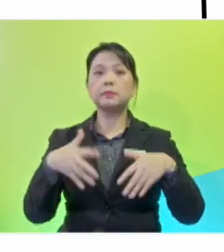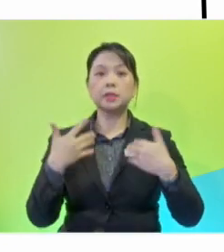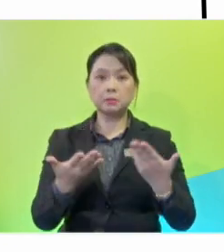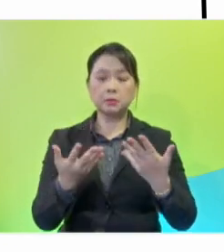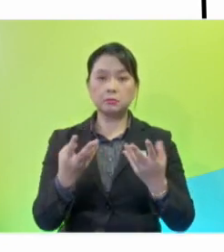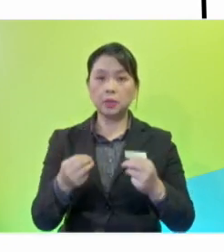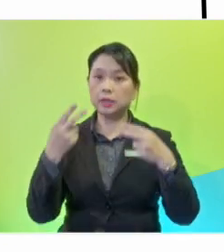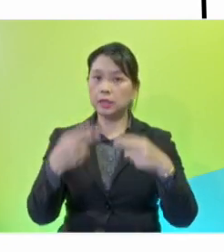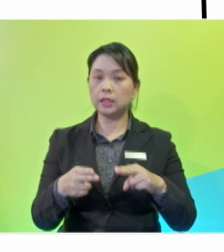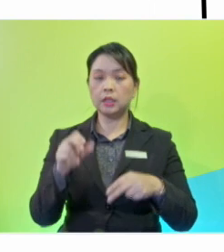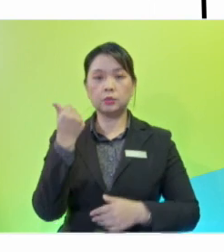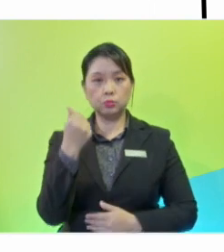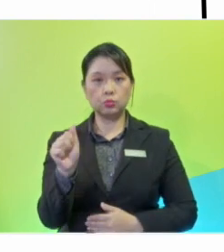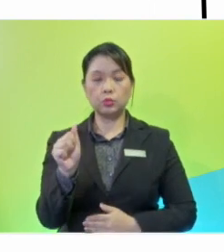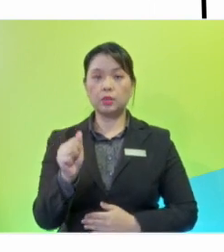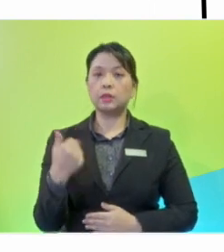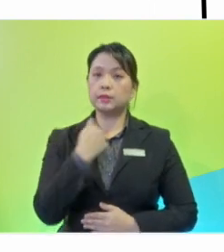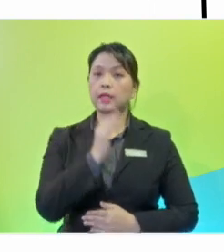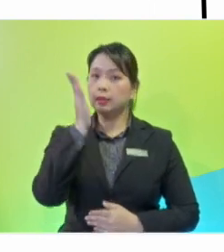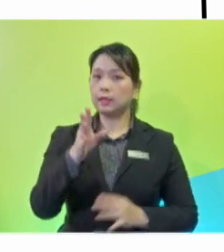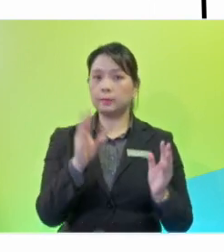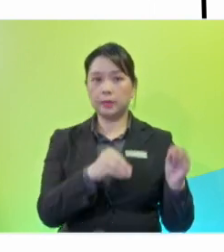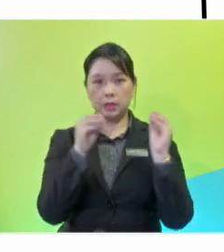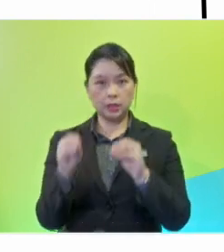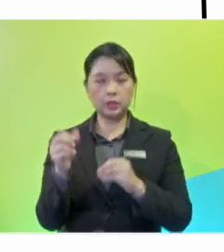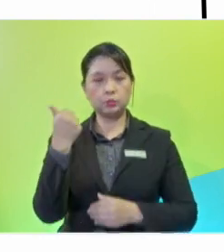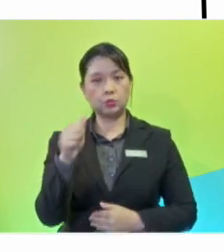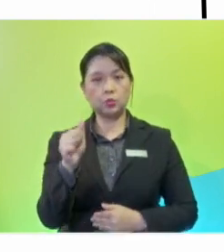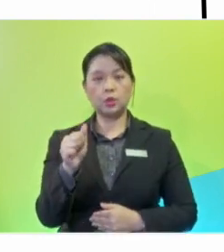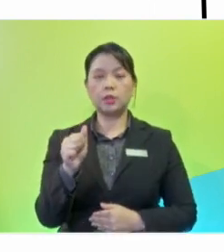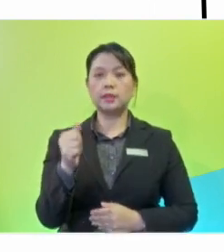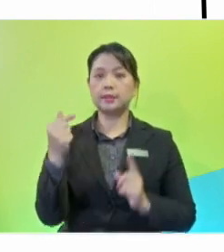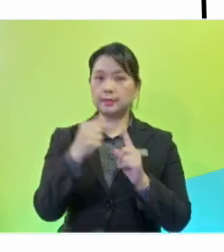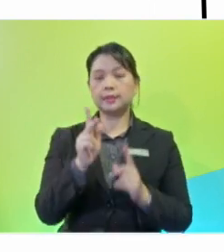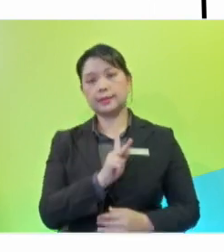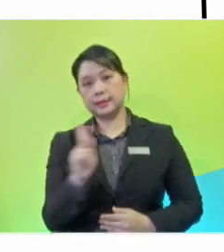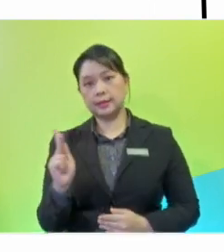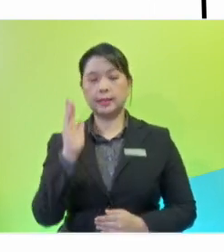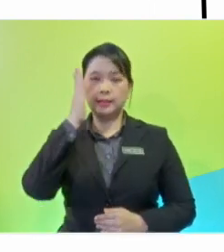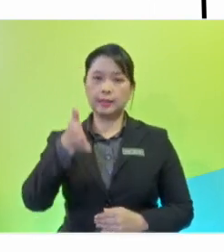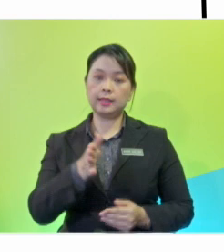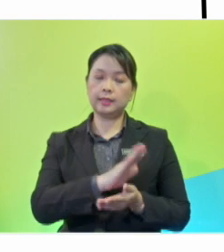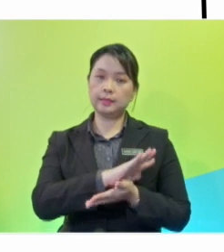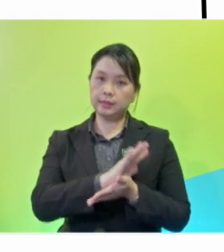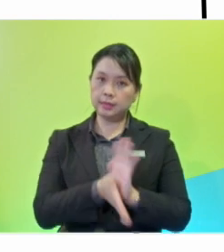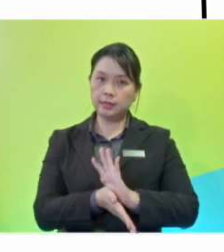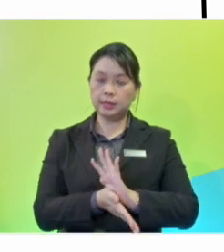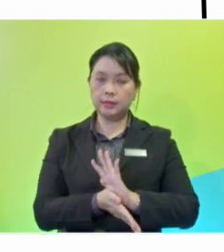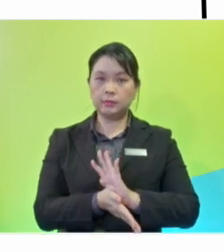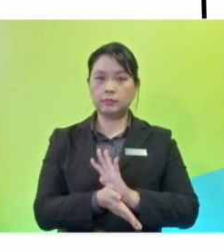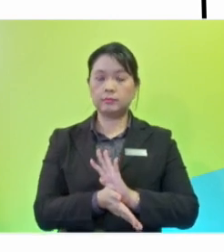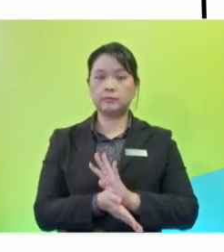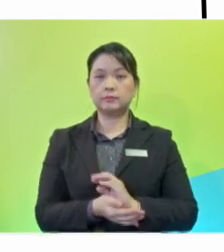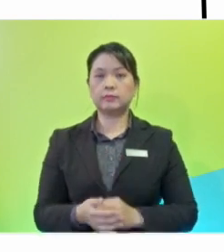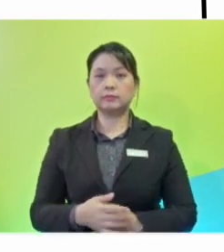kita akan pindahkan nilai 10 ke sebelah kanan maka dia akan jadi eee waiful X